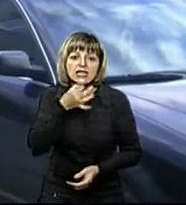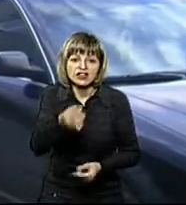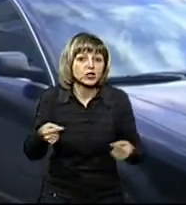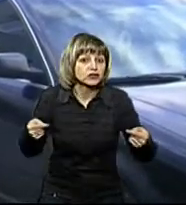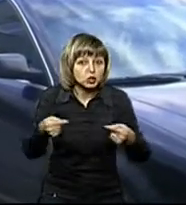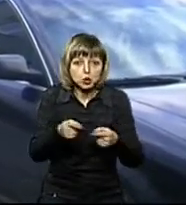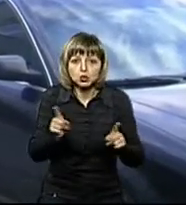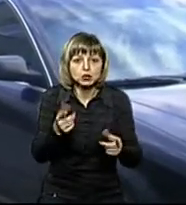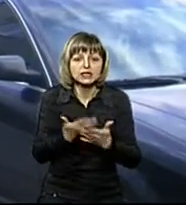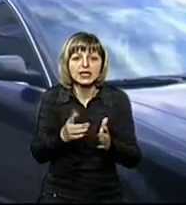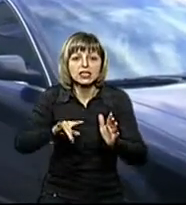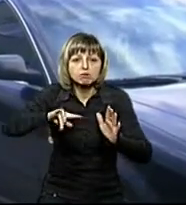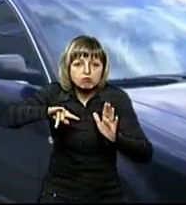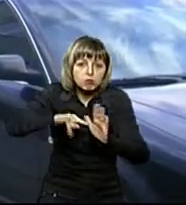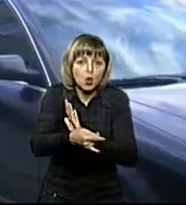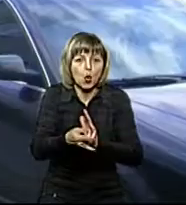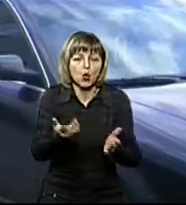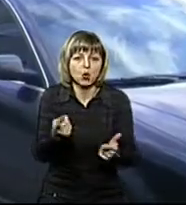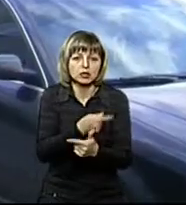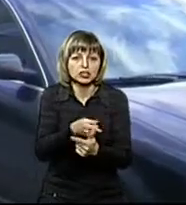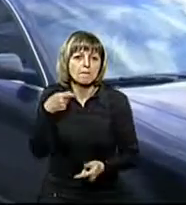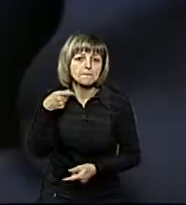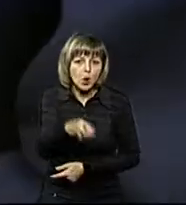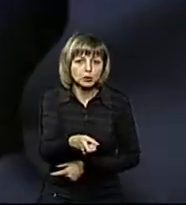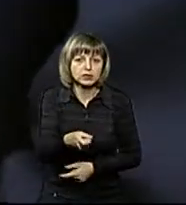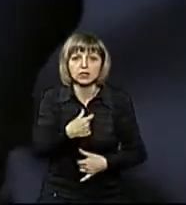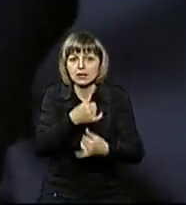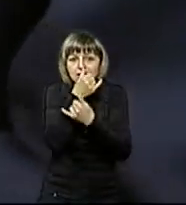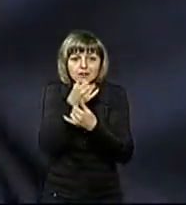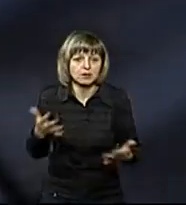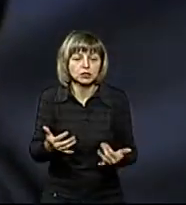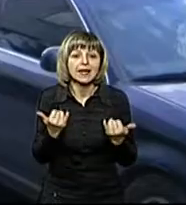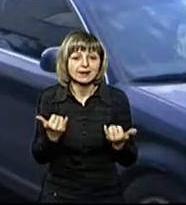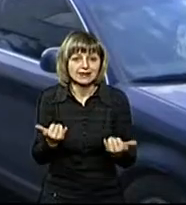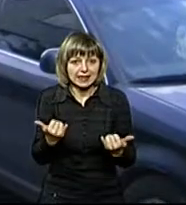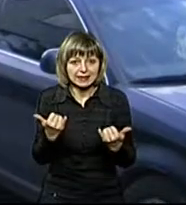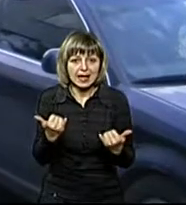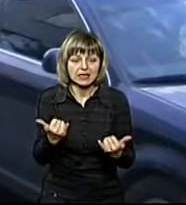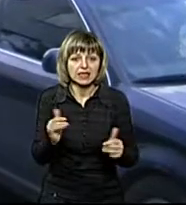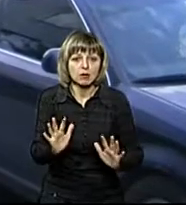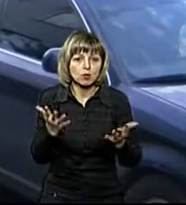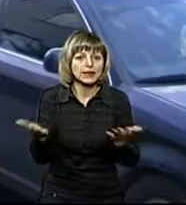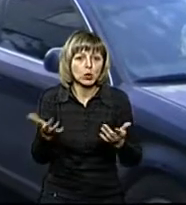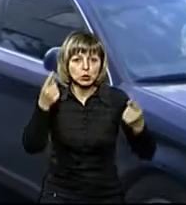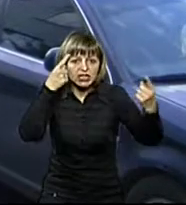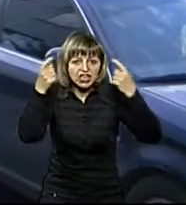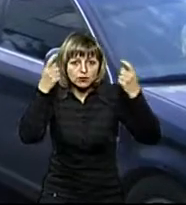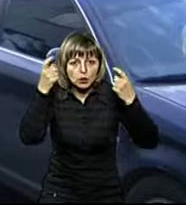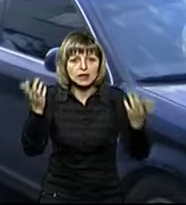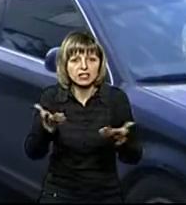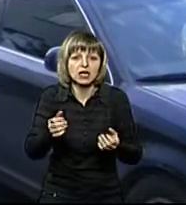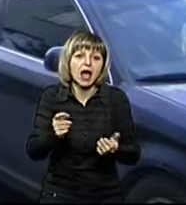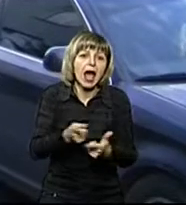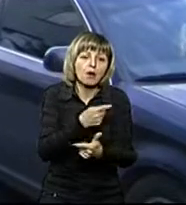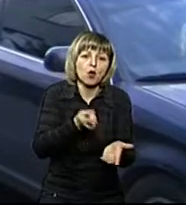це якийсь прокол чи це постріл, я не можу. На даний момент якоїсь інформації, яка би, скажімо так,